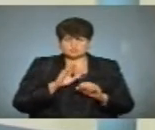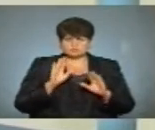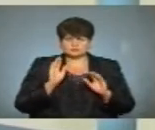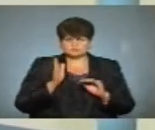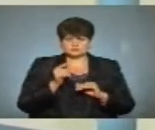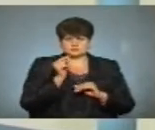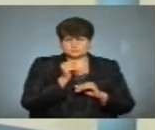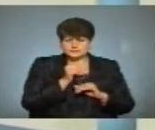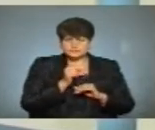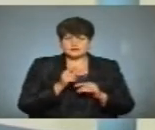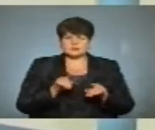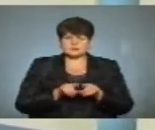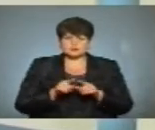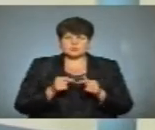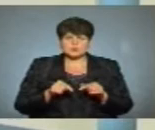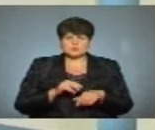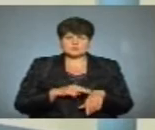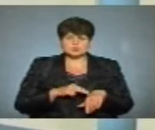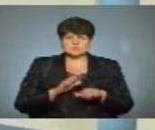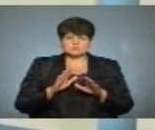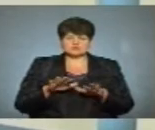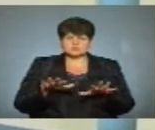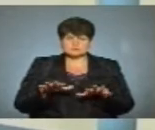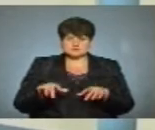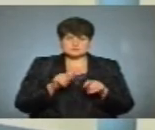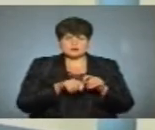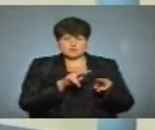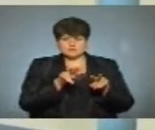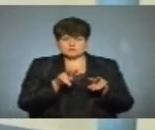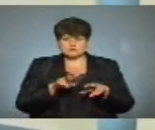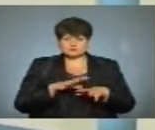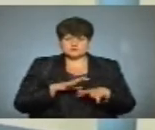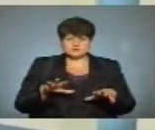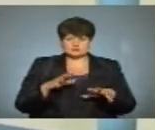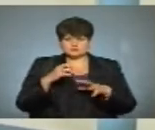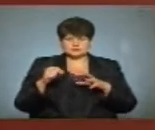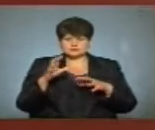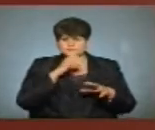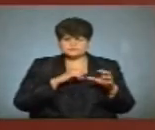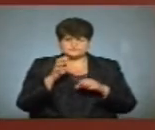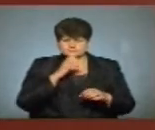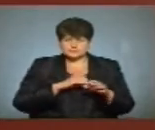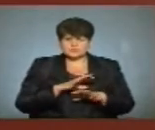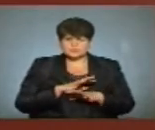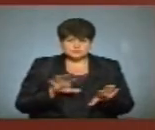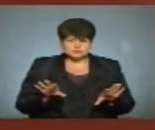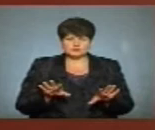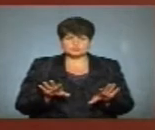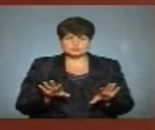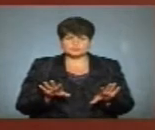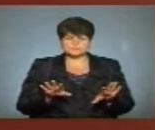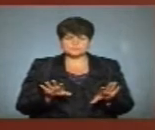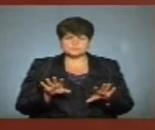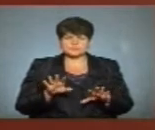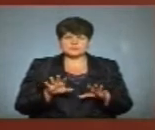А також органи поліції будуть на місці контролювати, щоб не було мародерських вчинків, щоб не було розтягування майна